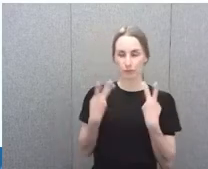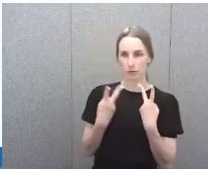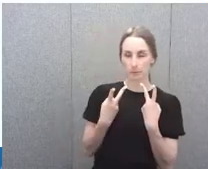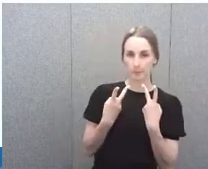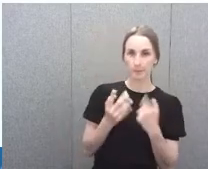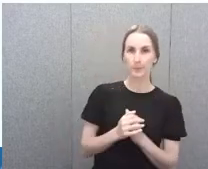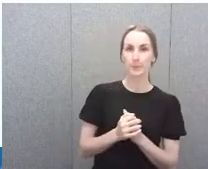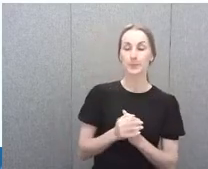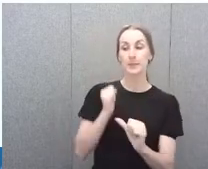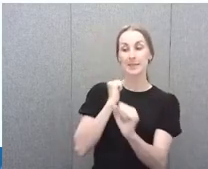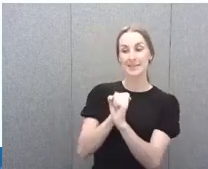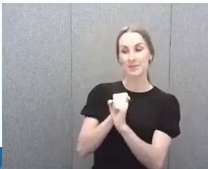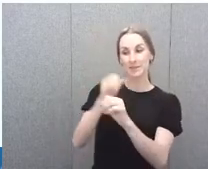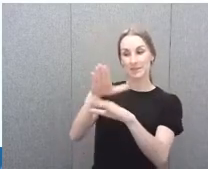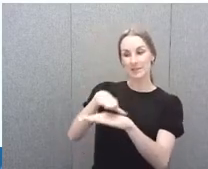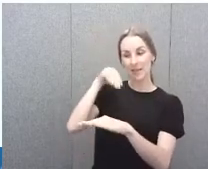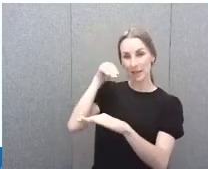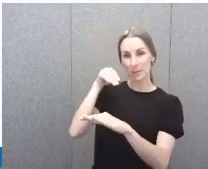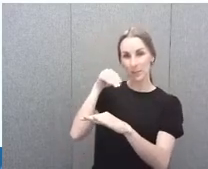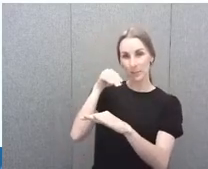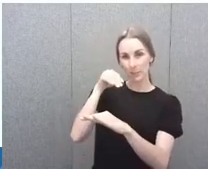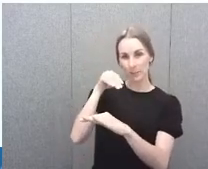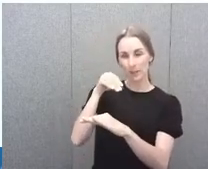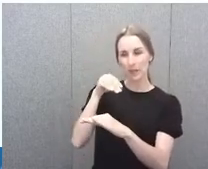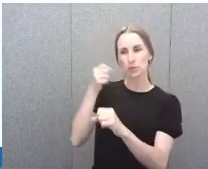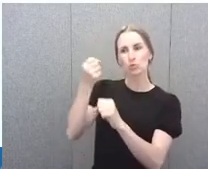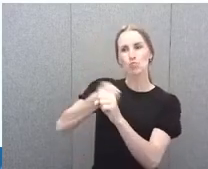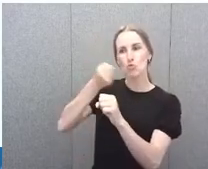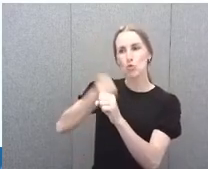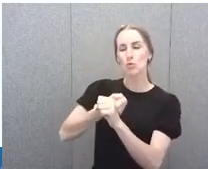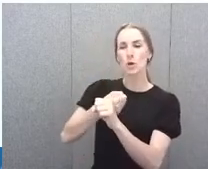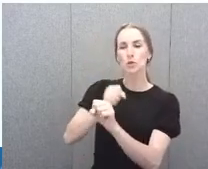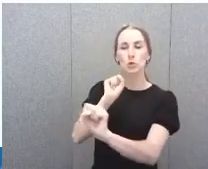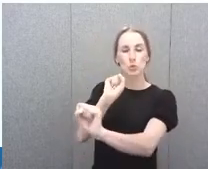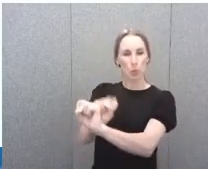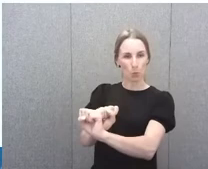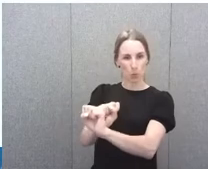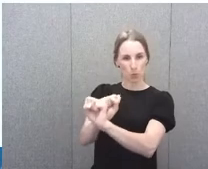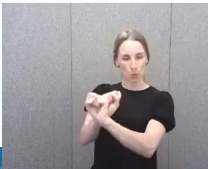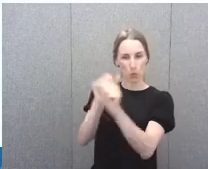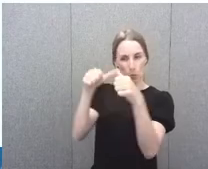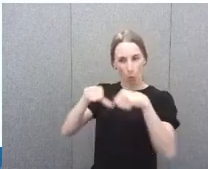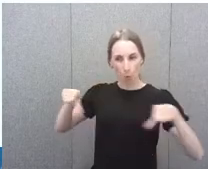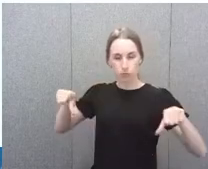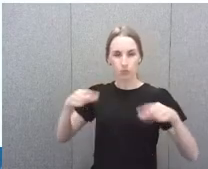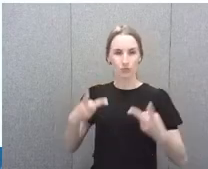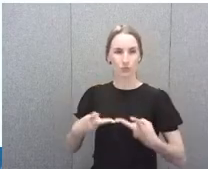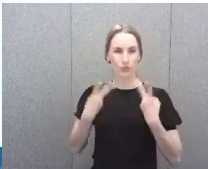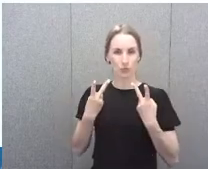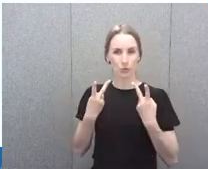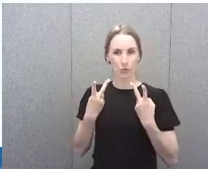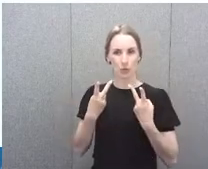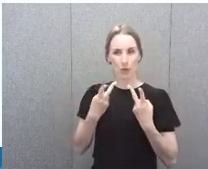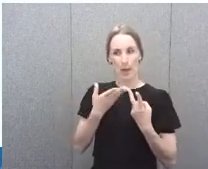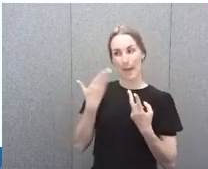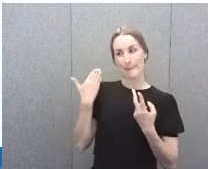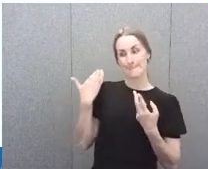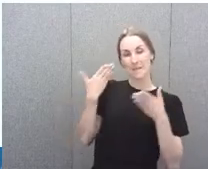рада, что, работая в парламенте, например, в комиссии по предотвращению насилия